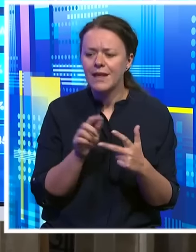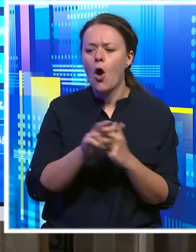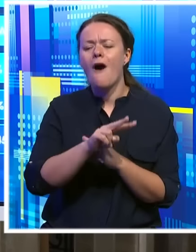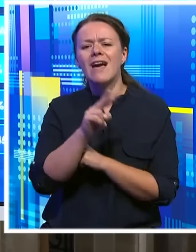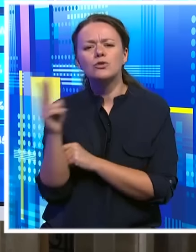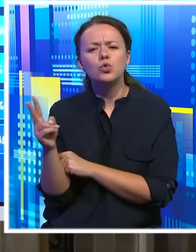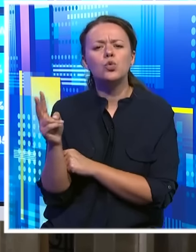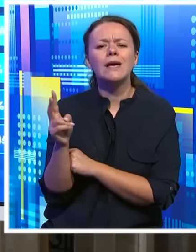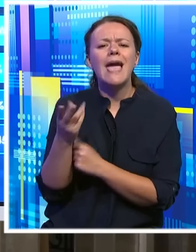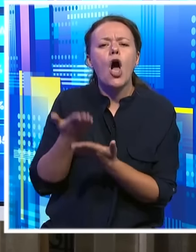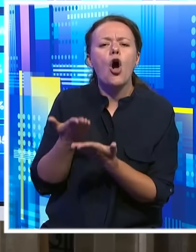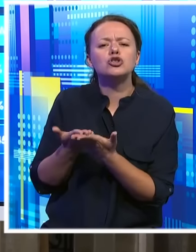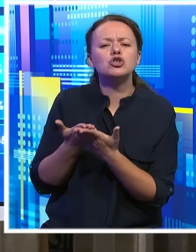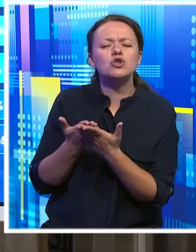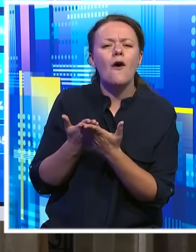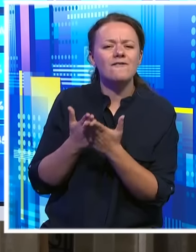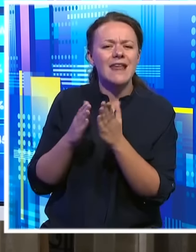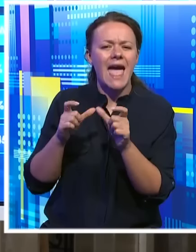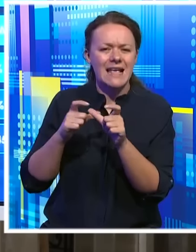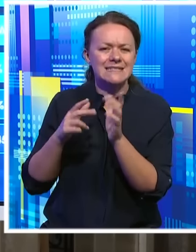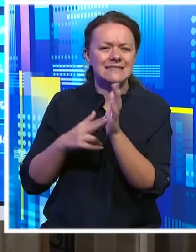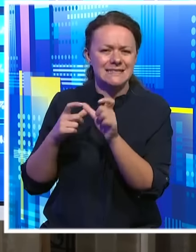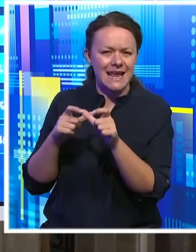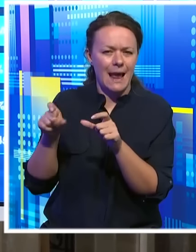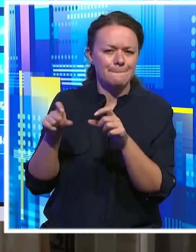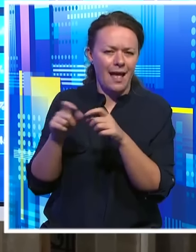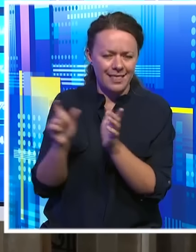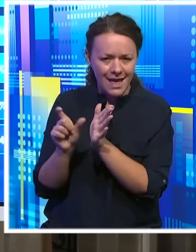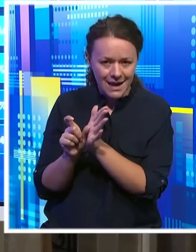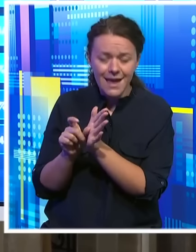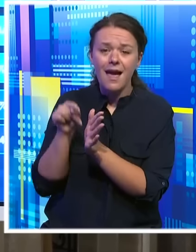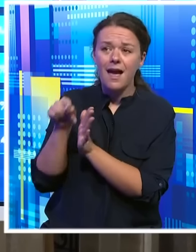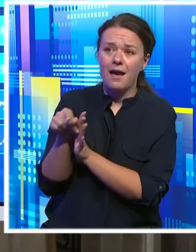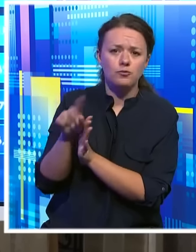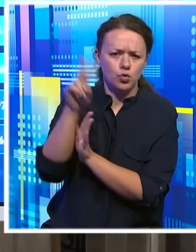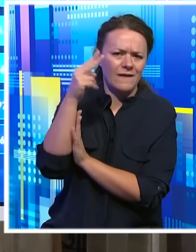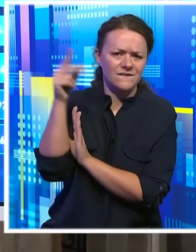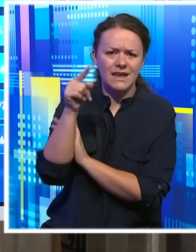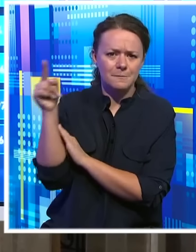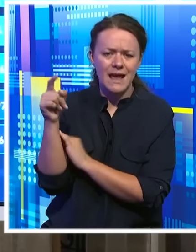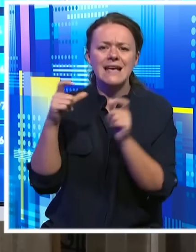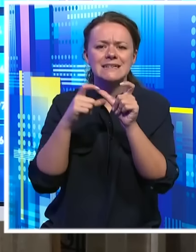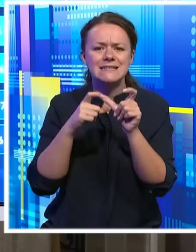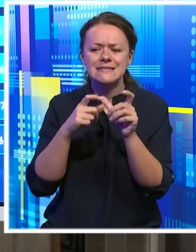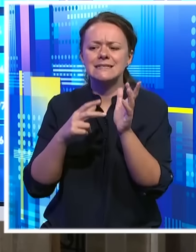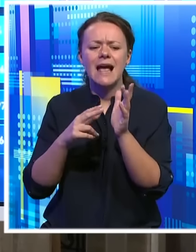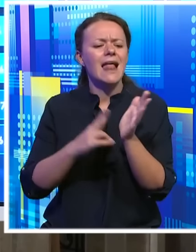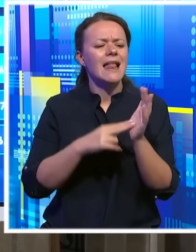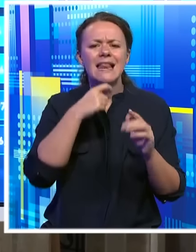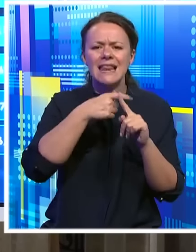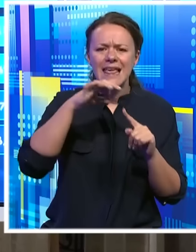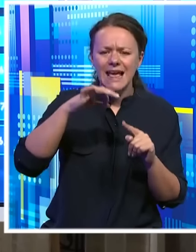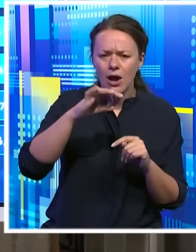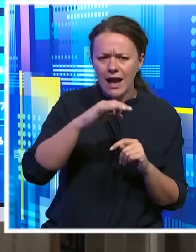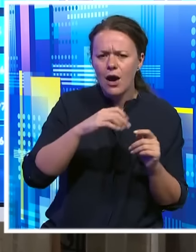baterije, koje su osnovne i koje radi Kettle i svi ostali, one su NCM, nikel, kobalt i mangan, ako